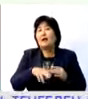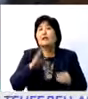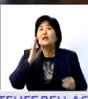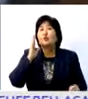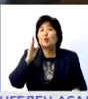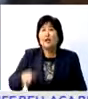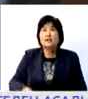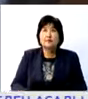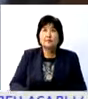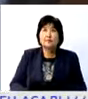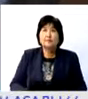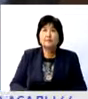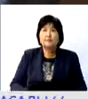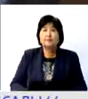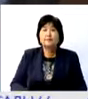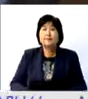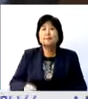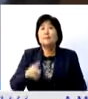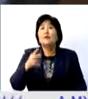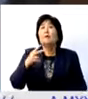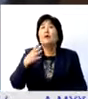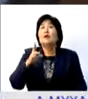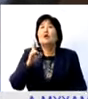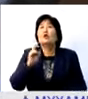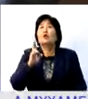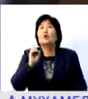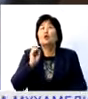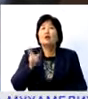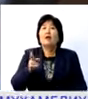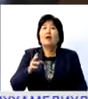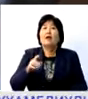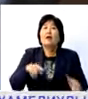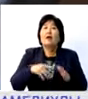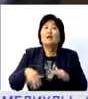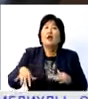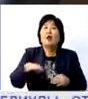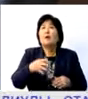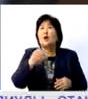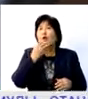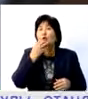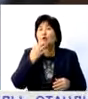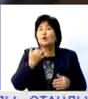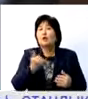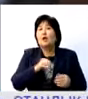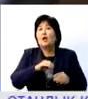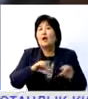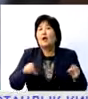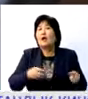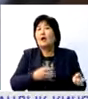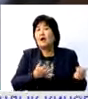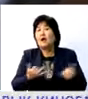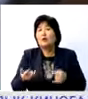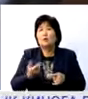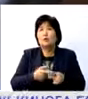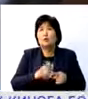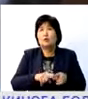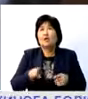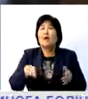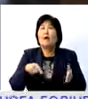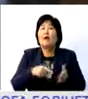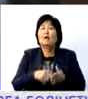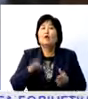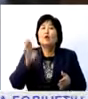болады. 20-ші қыркүйекке дейін қала аумағындағы жылу құбырларын толық қаптау жөнінде және мына